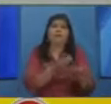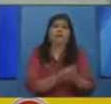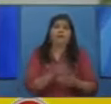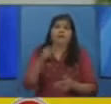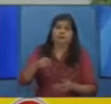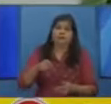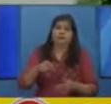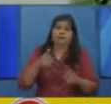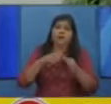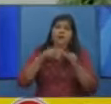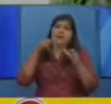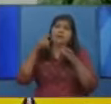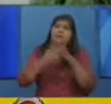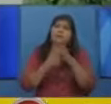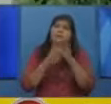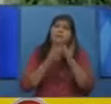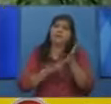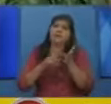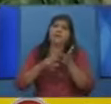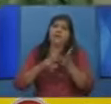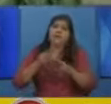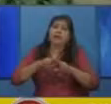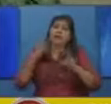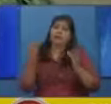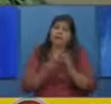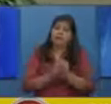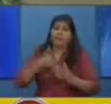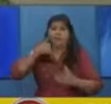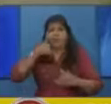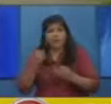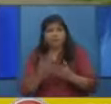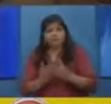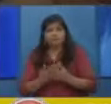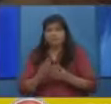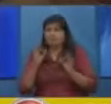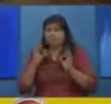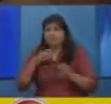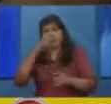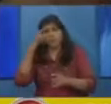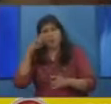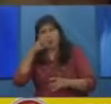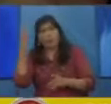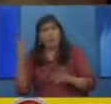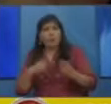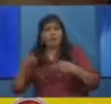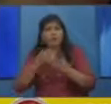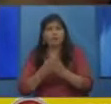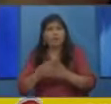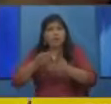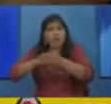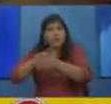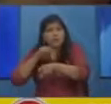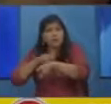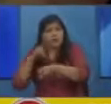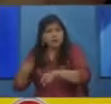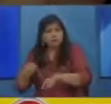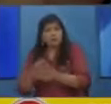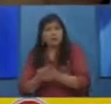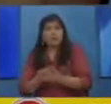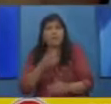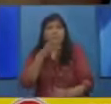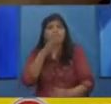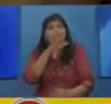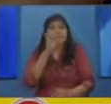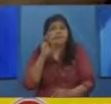आजीविका फार्म फ्रेश ऐप का आइडिया बहुत पॉपुलर हो रहा है। लॉकडाउन में इन्होंने